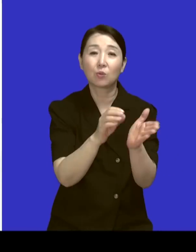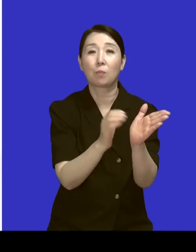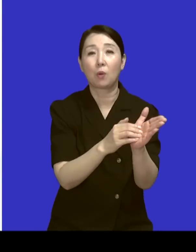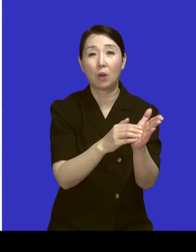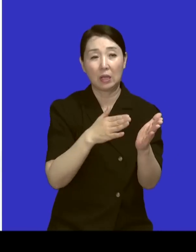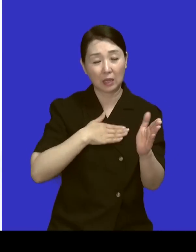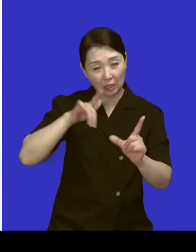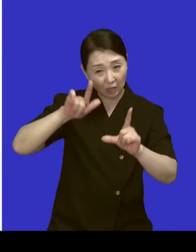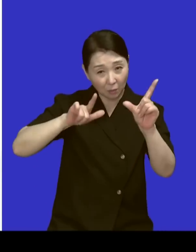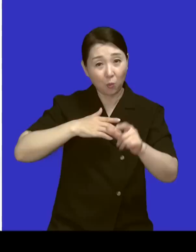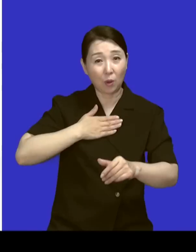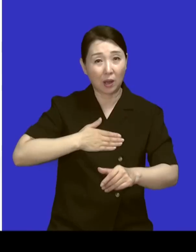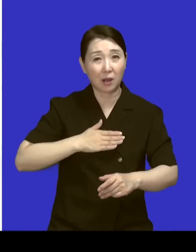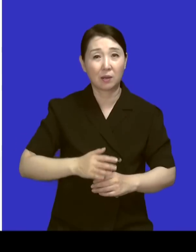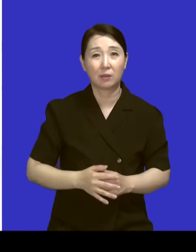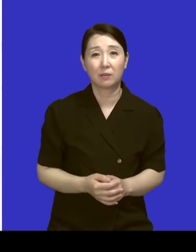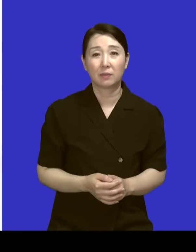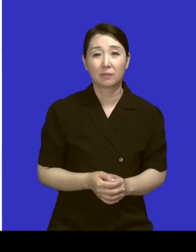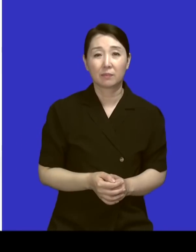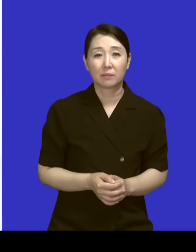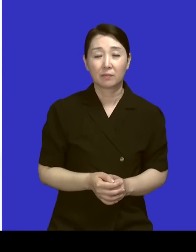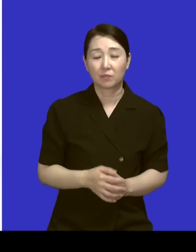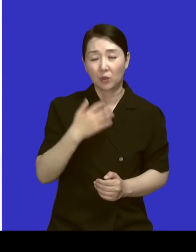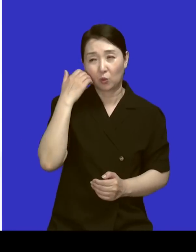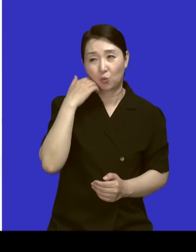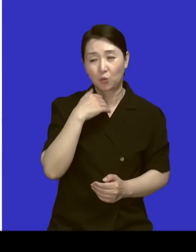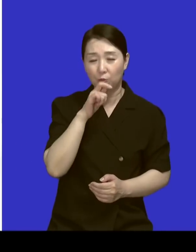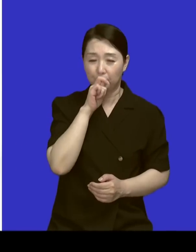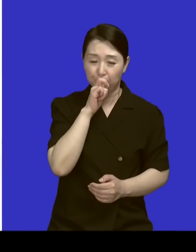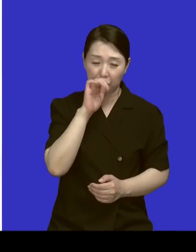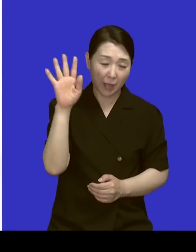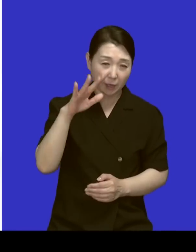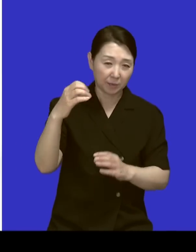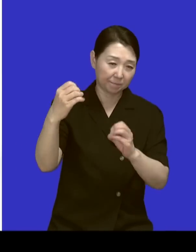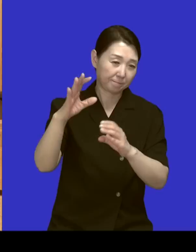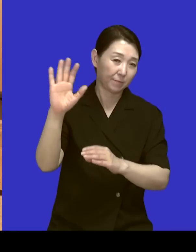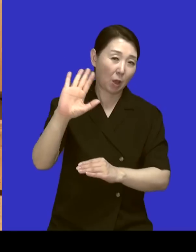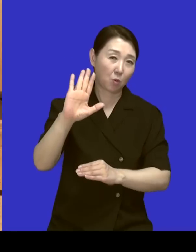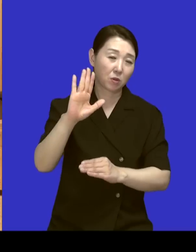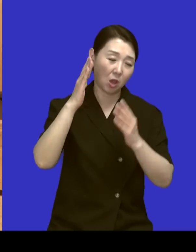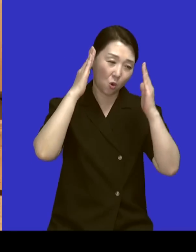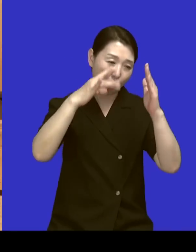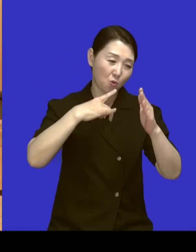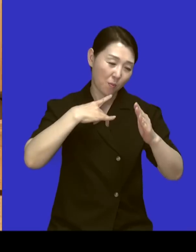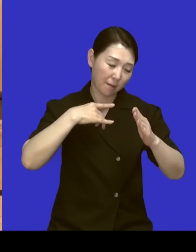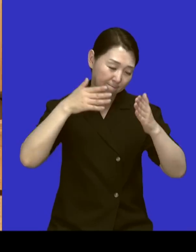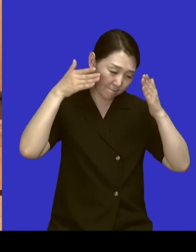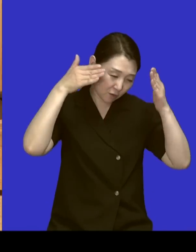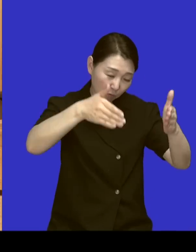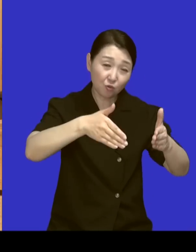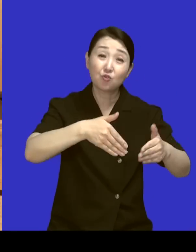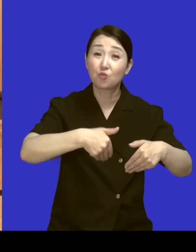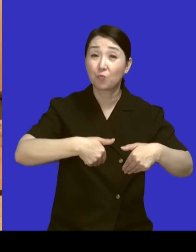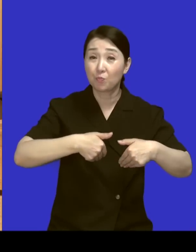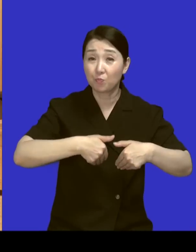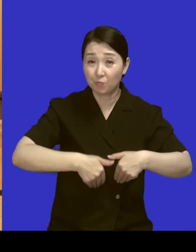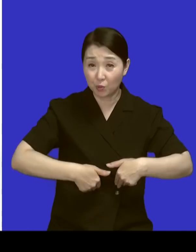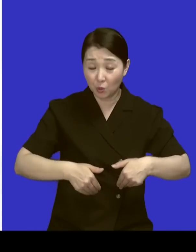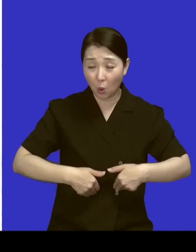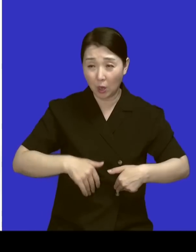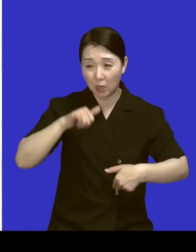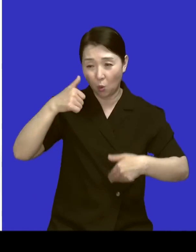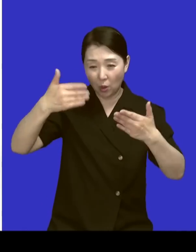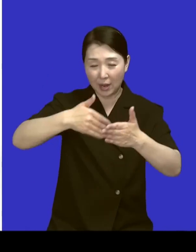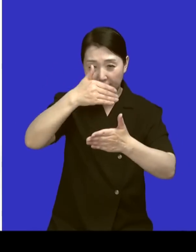저도 제 상태를 아니까 예. 이제 아무하고도 말을 하지 않고 공부만 해야겠다. 예. 그래서 5달 동안 남은 5달 동안